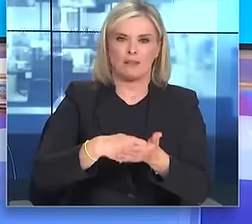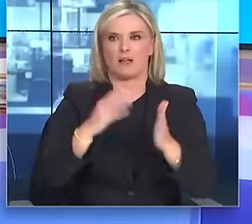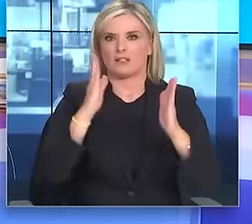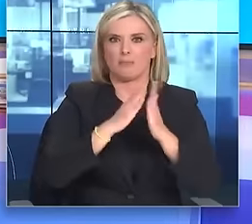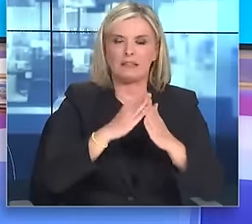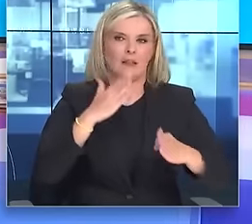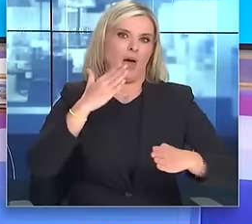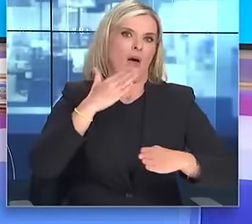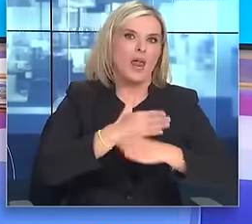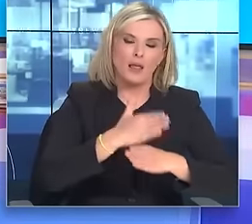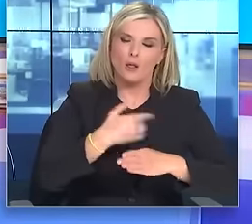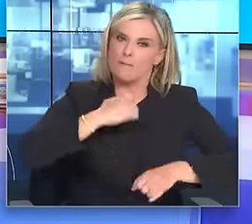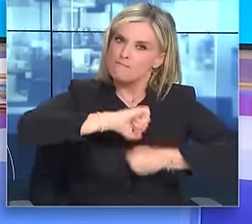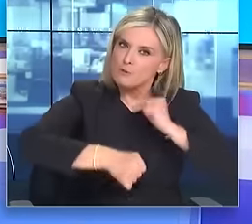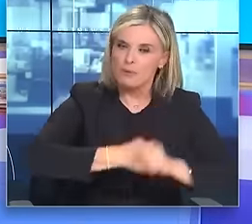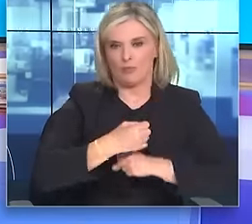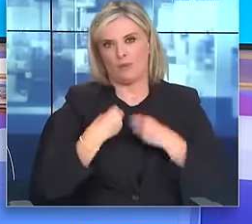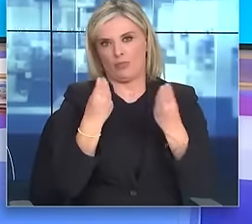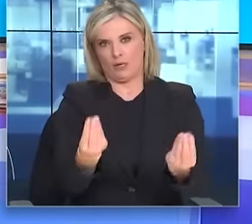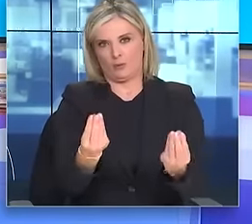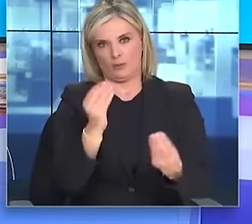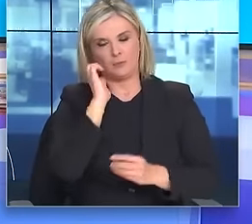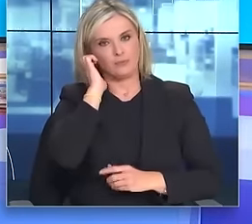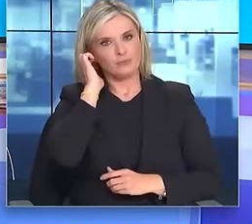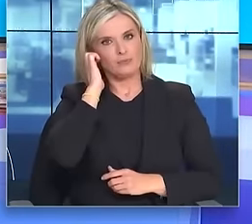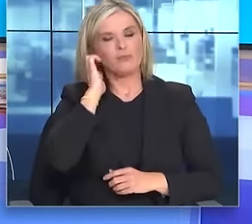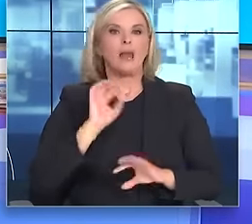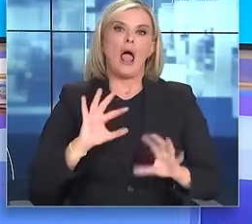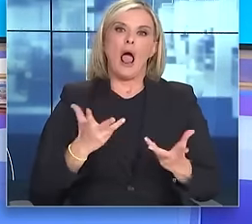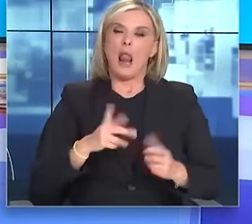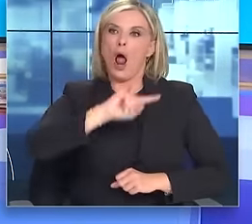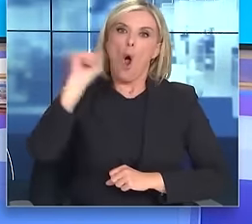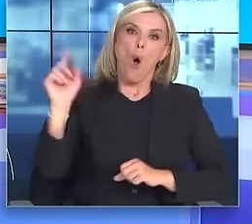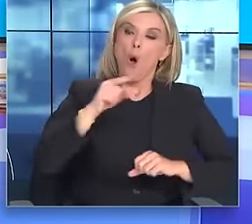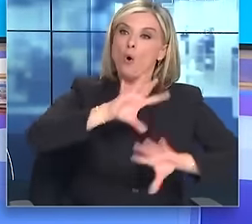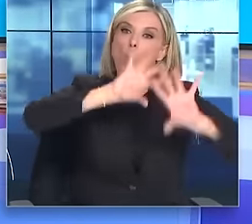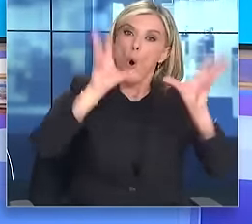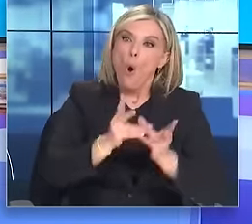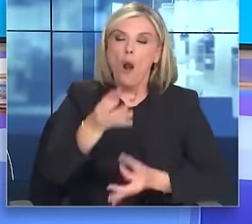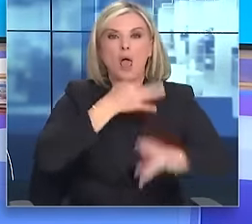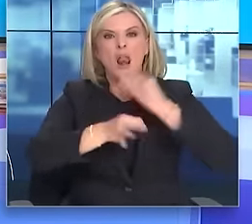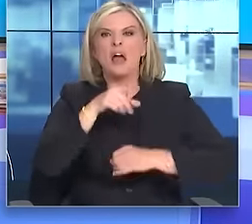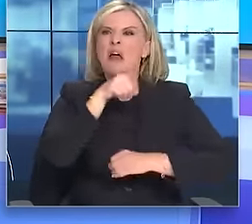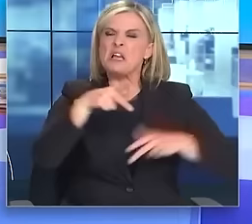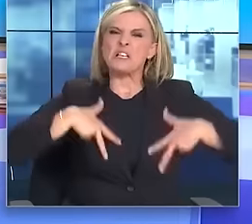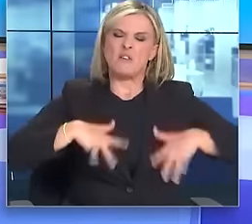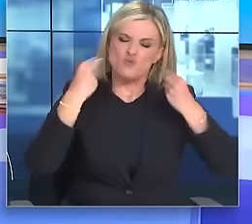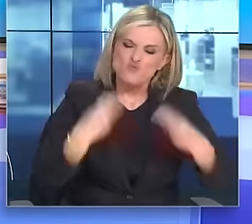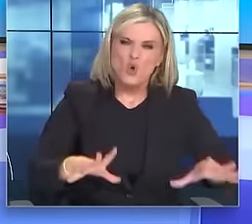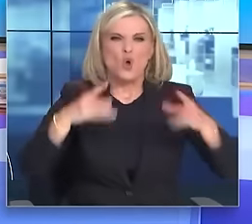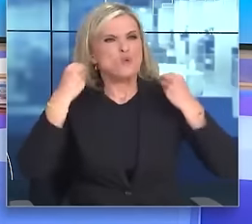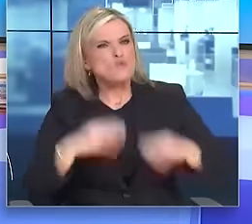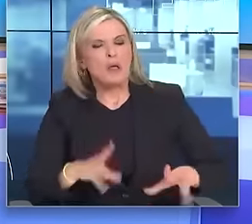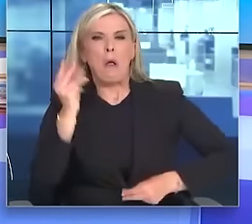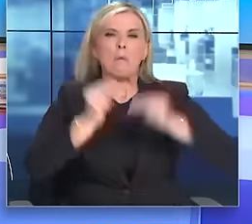σε αυτές τις θέσεις. Όμως είναι λάθος να αφορίζουμε συνολικά το Εθνικό Σύστημα Υγείας. Και ξέρετε, για κάθε παράπονο το οποίο ακούω, για κάθε